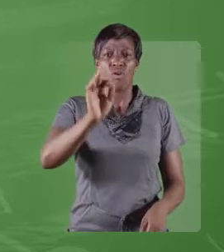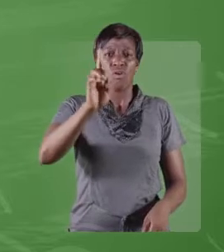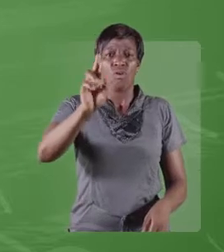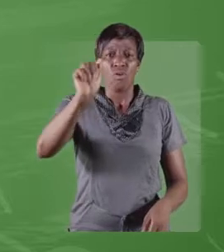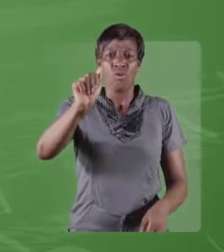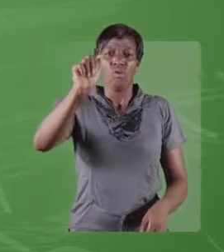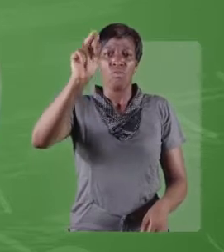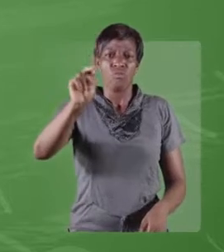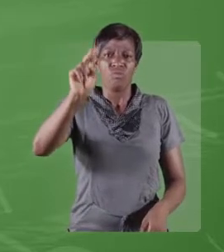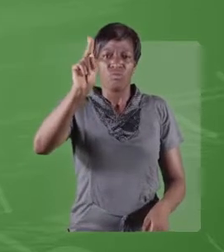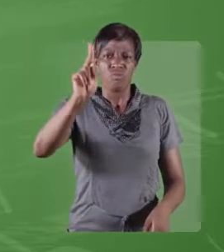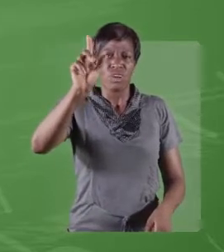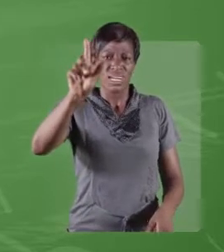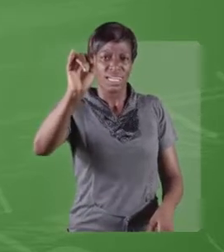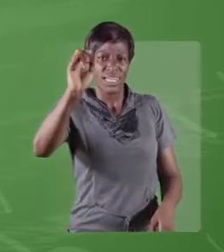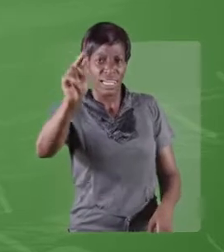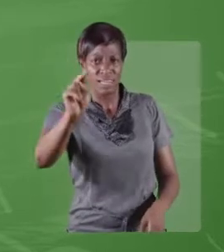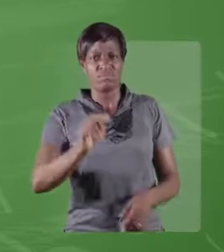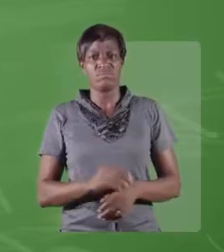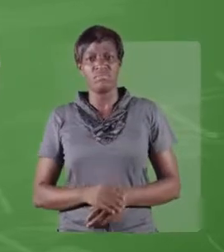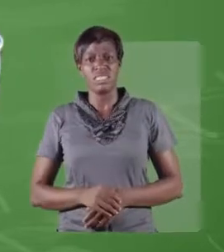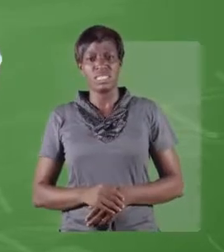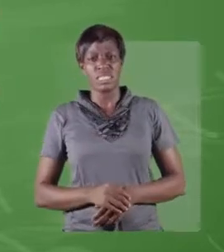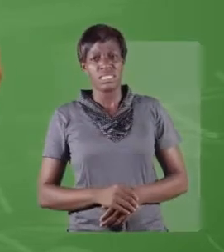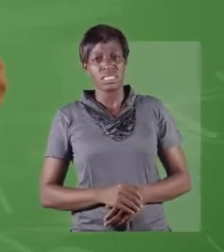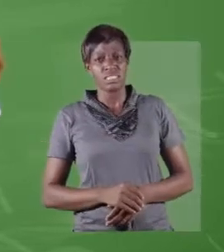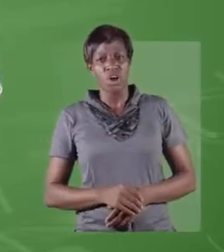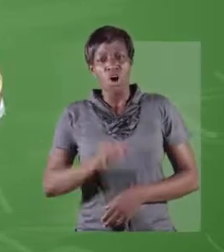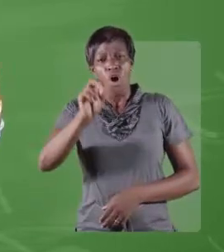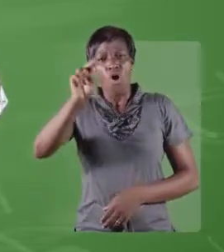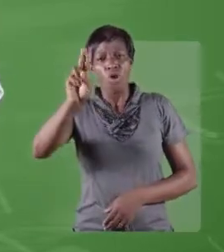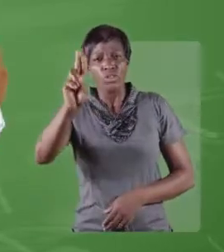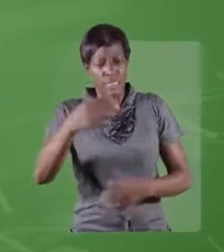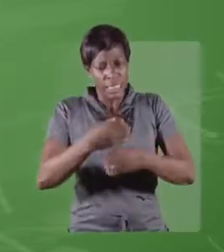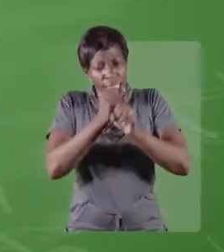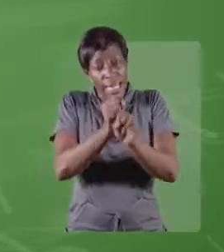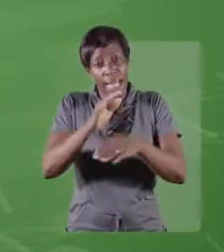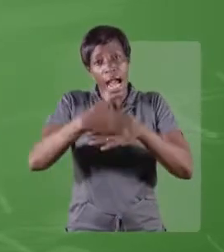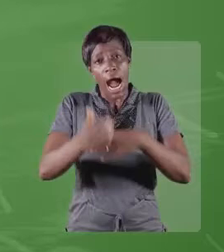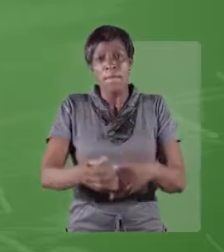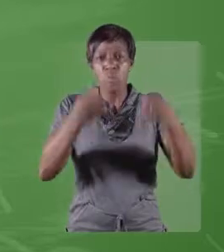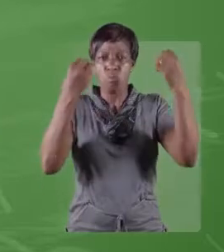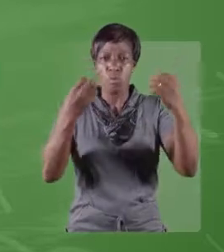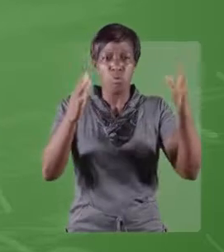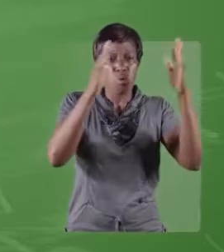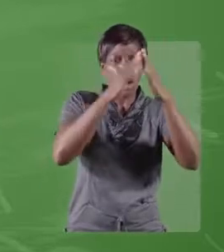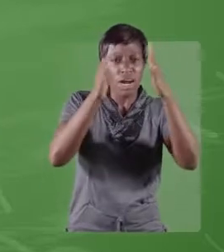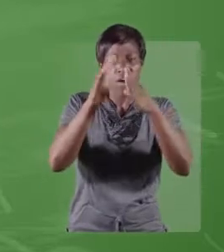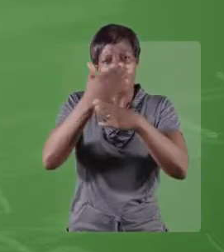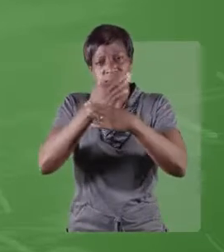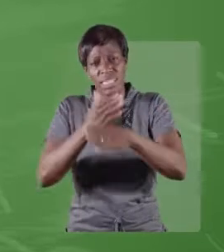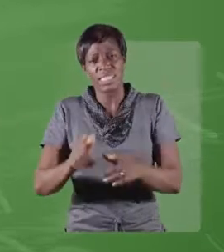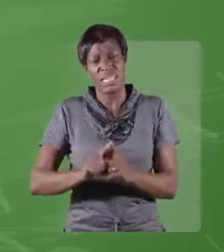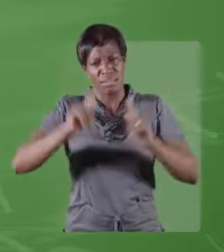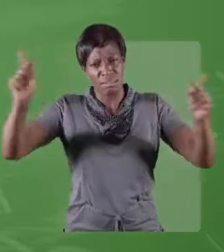Roosevelt. Sa création s'est faite après plusieurs rencontres successives entre les grands dirigeants du